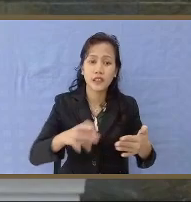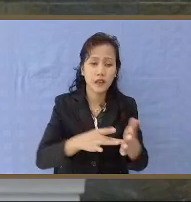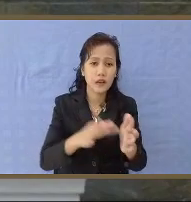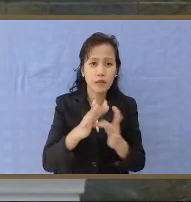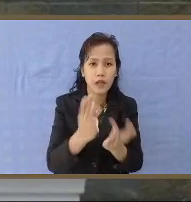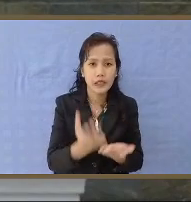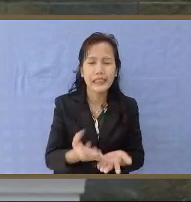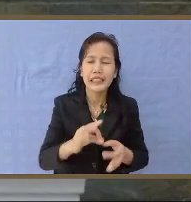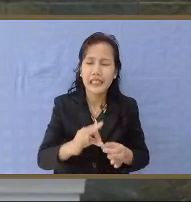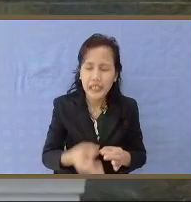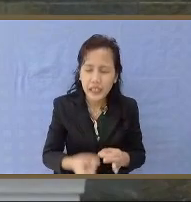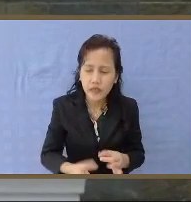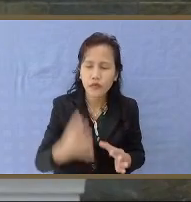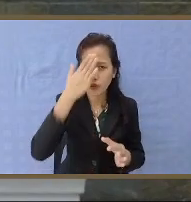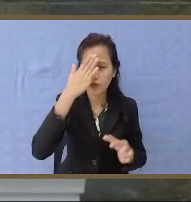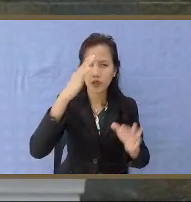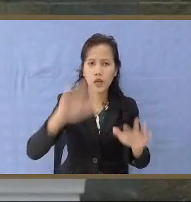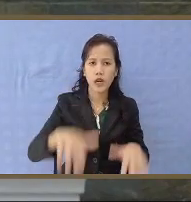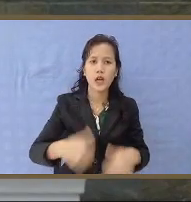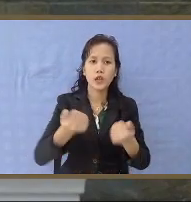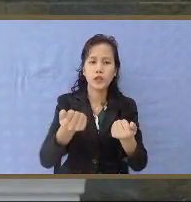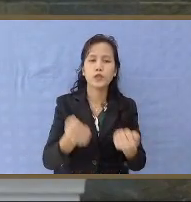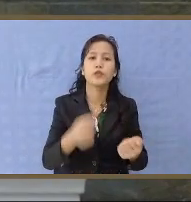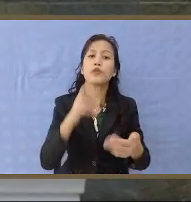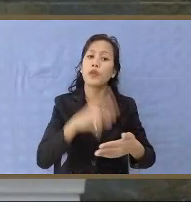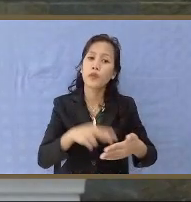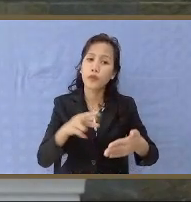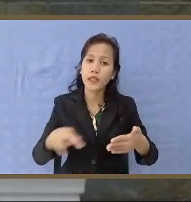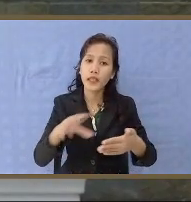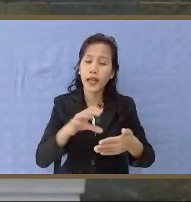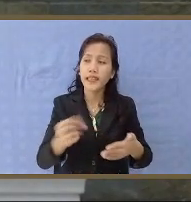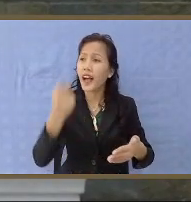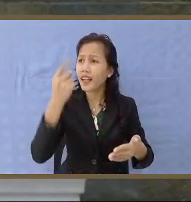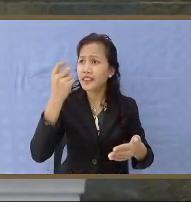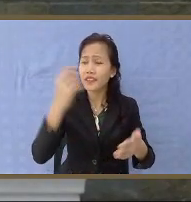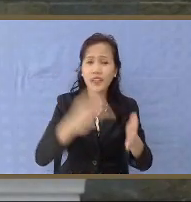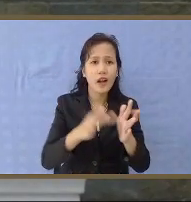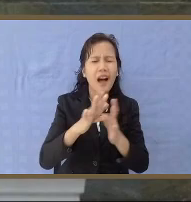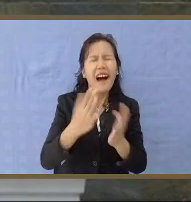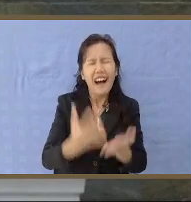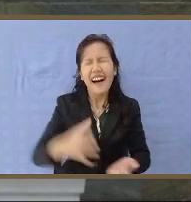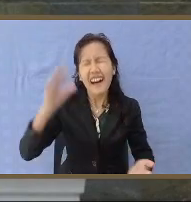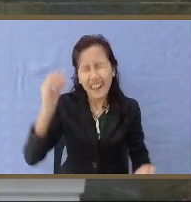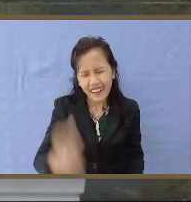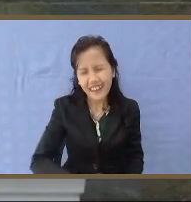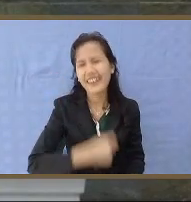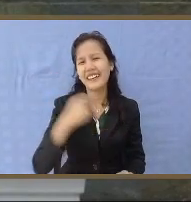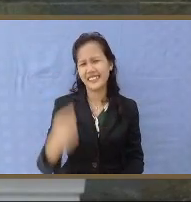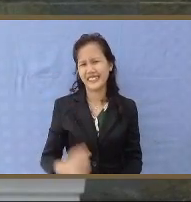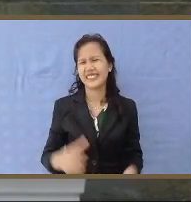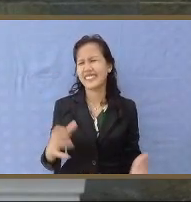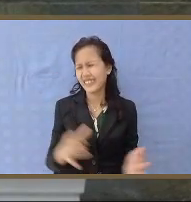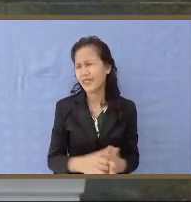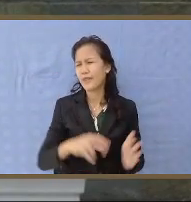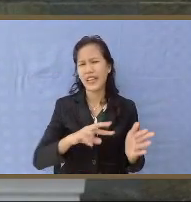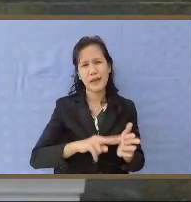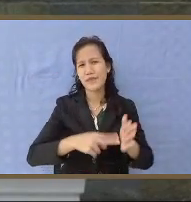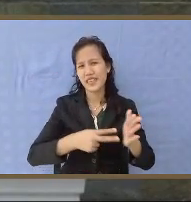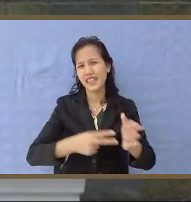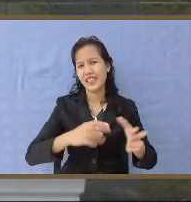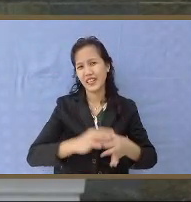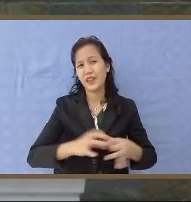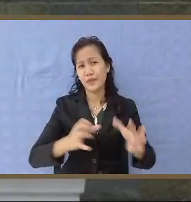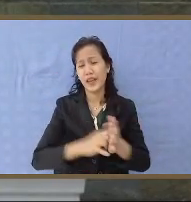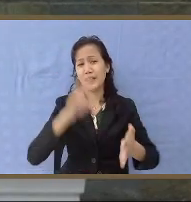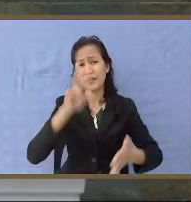if they know how to read their Bible and understand the Bible, then makikita nila, ito palang ibig sabihin ng ganito, ng salitang ganito